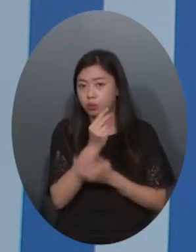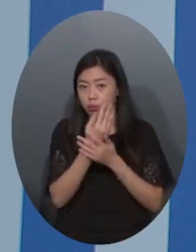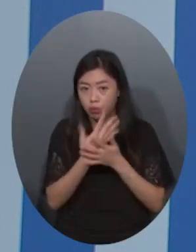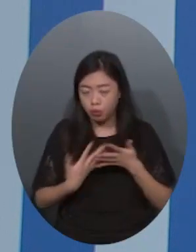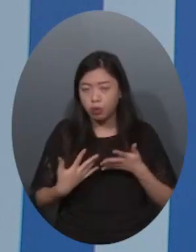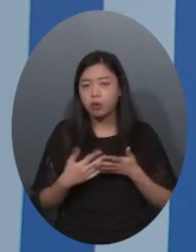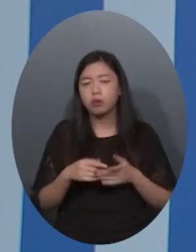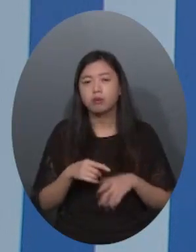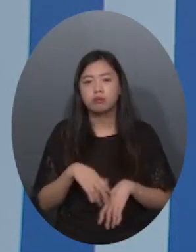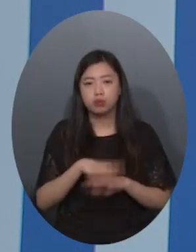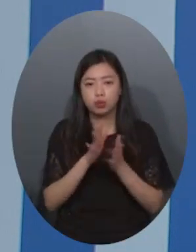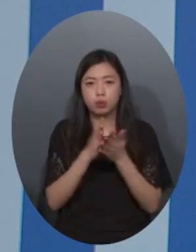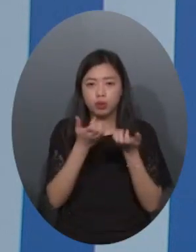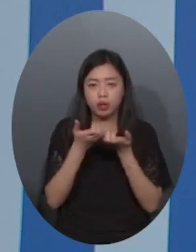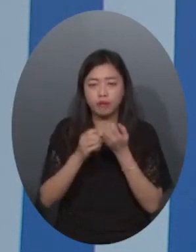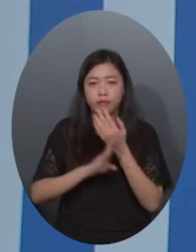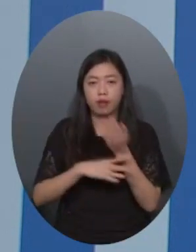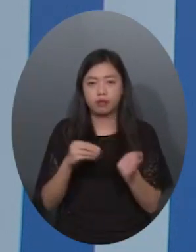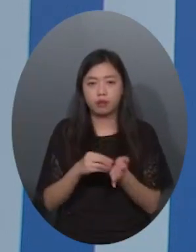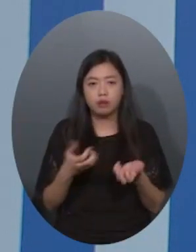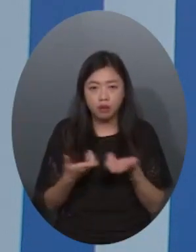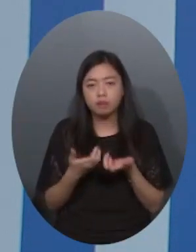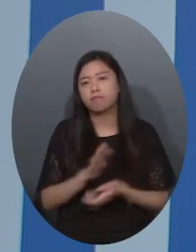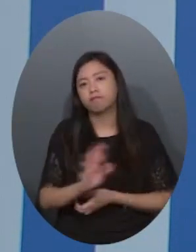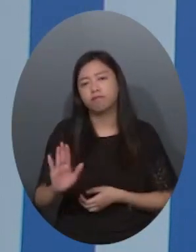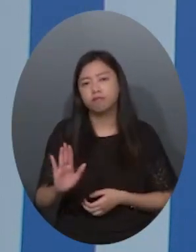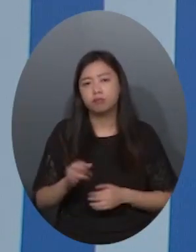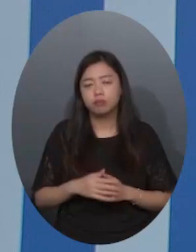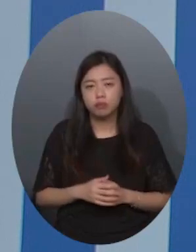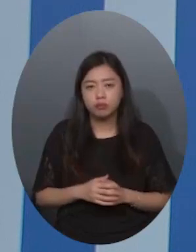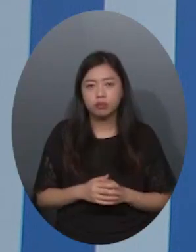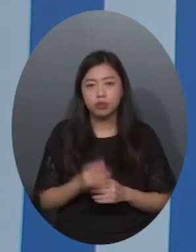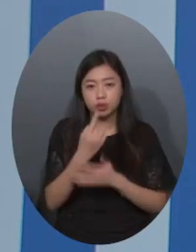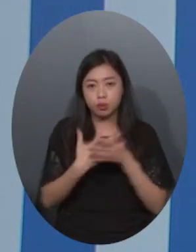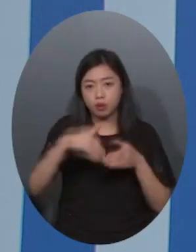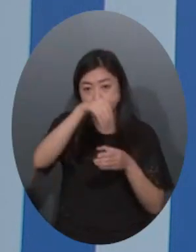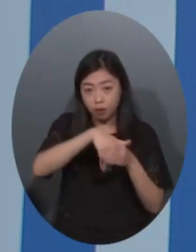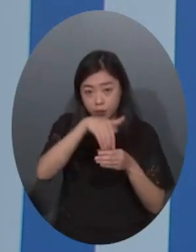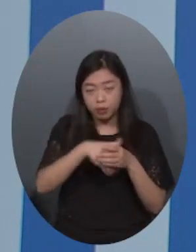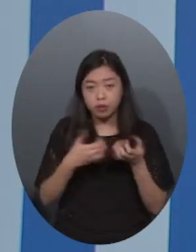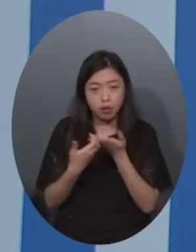東將不會計入法定人數裏面，亦都將不能夠在網上投票。